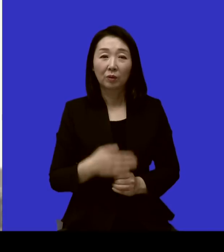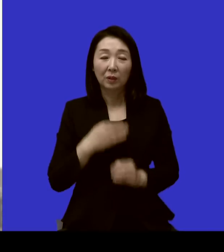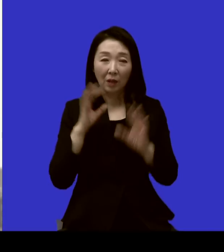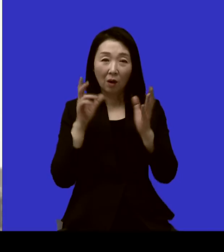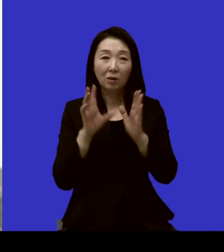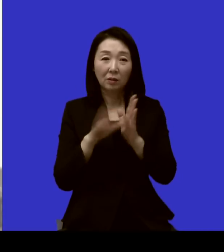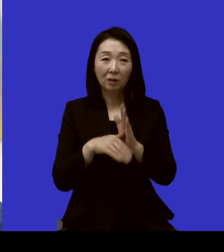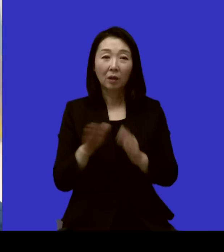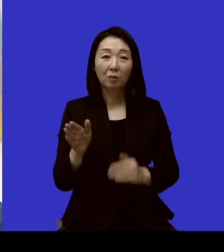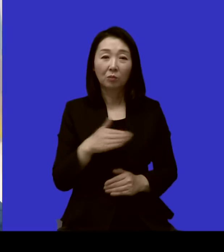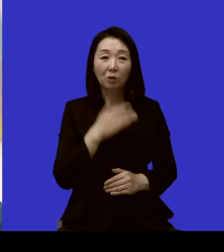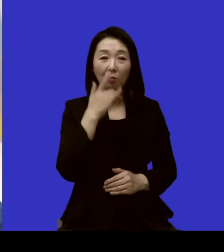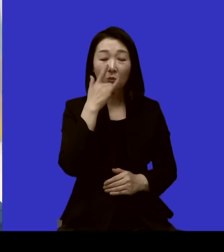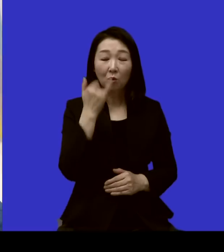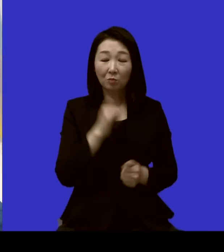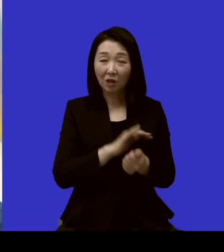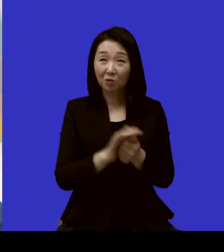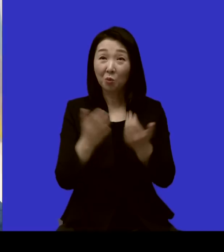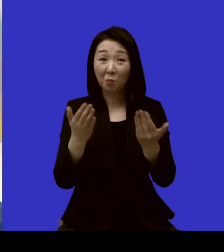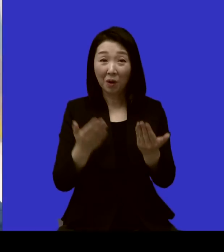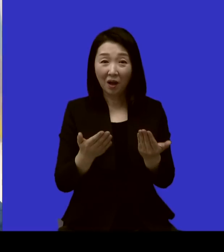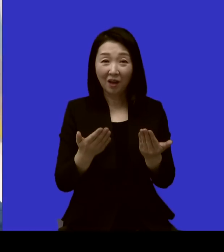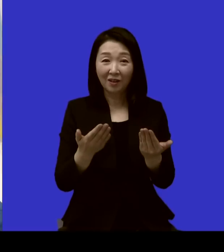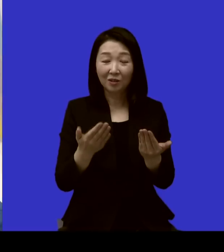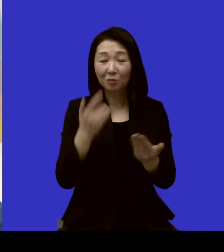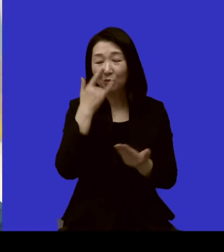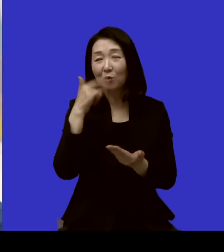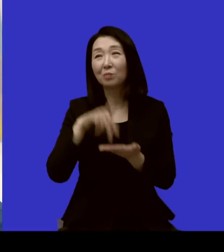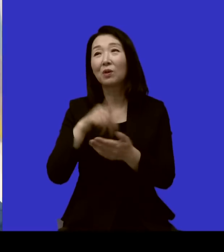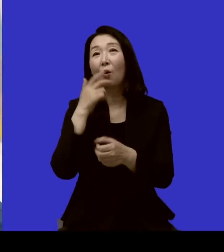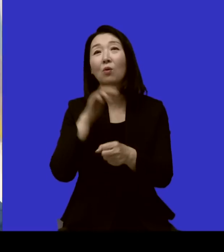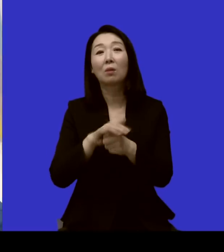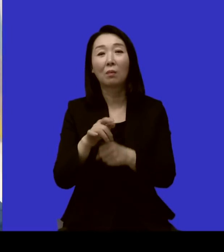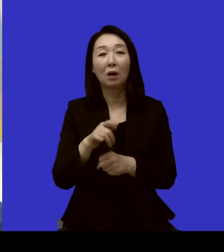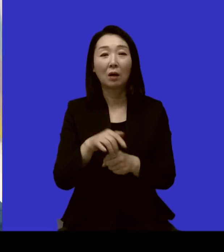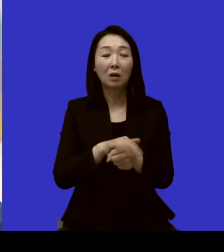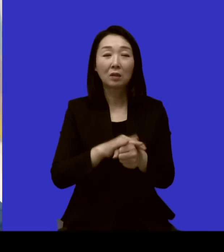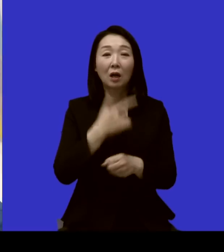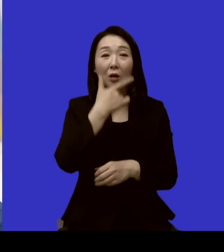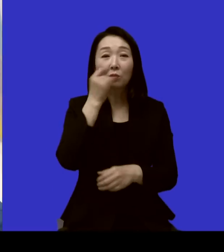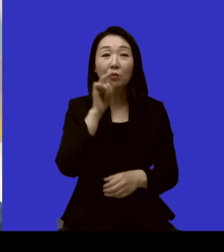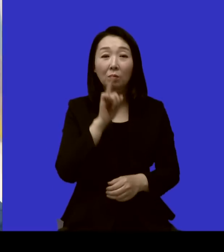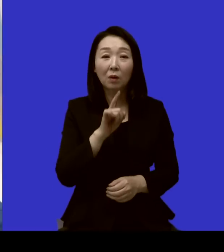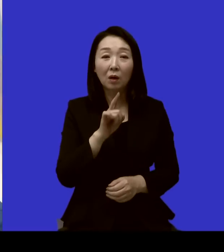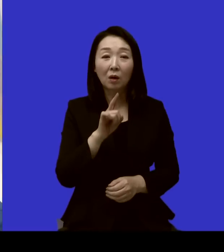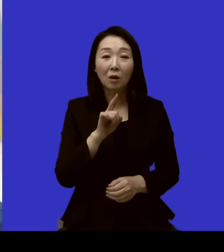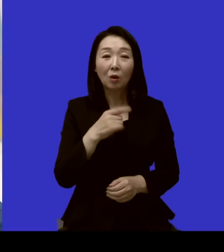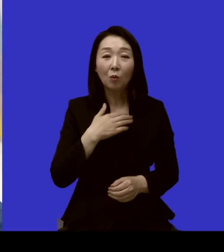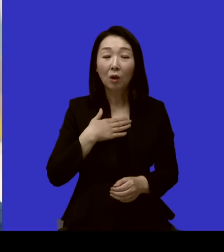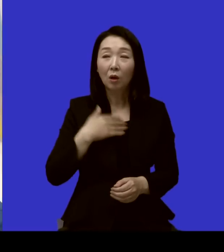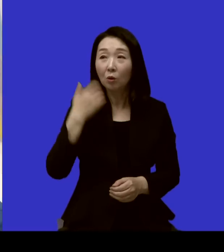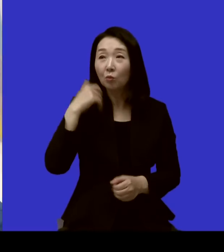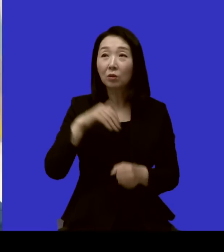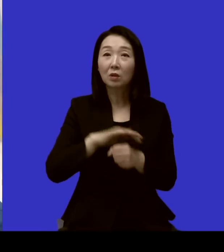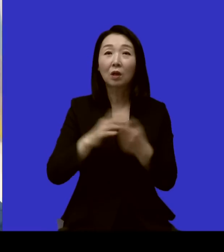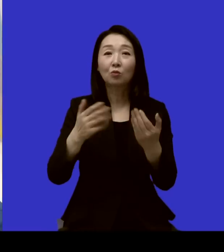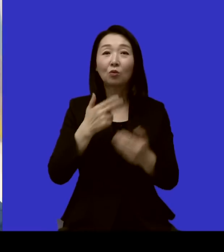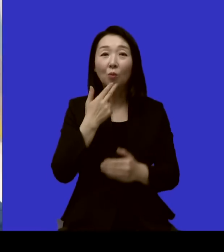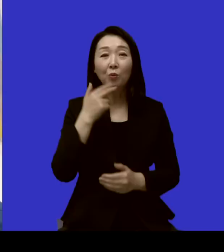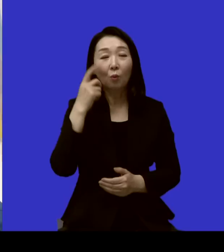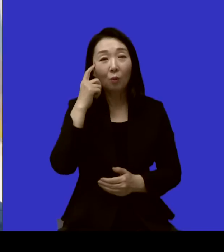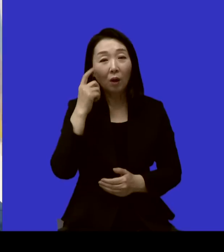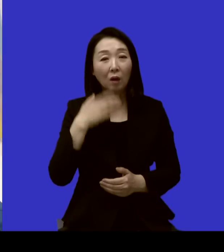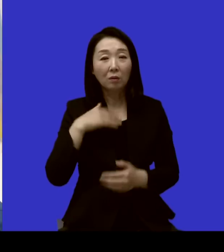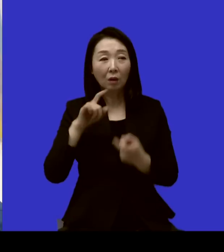어릴 때부터 부모님은 전 잘해주셨는데 지금도 억울해 하시는데 애정결핍이 심해가지고 왜 나를 아무도 사랑해주지 않을까? 왜